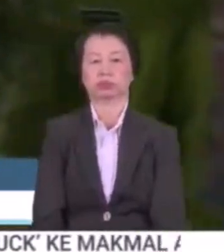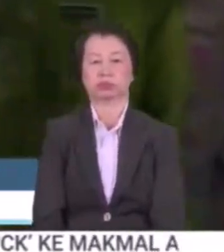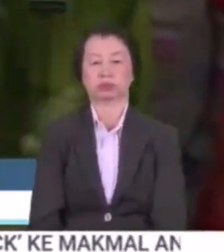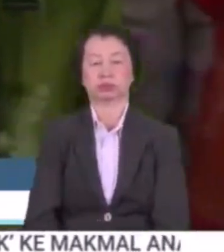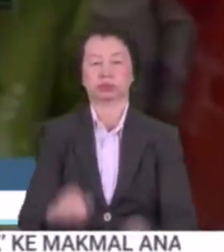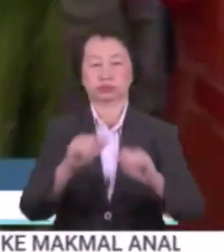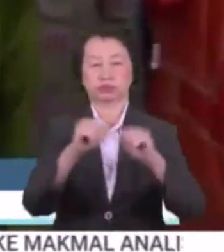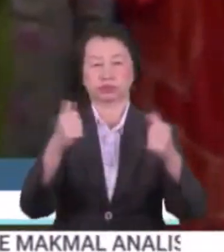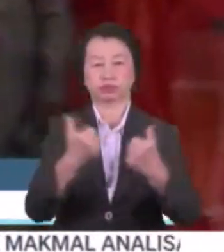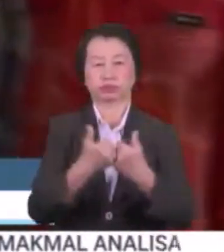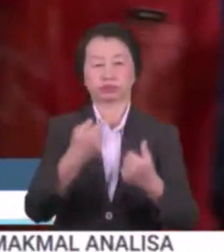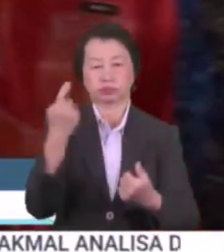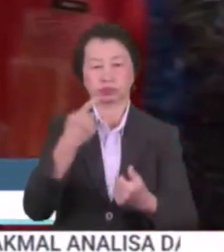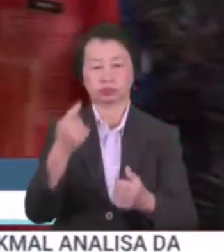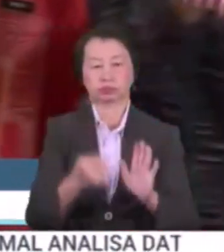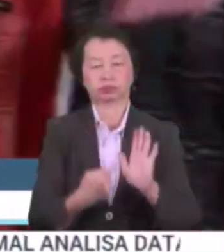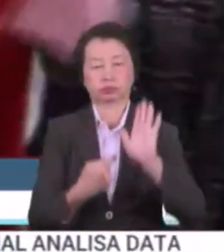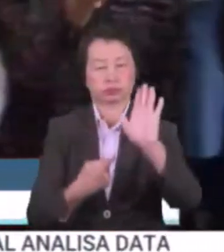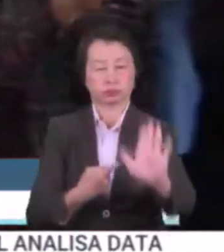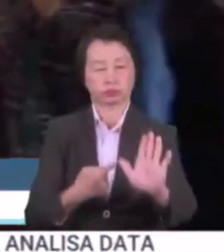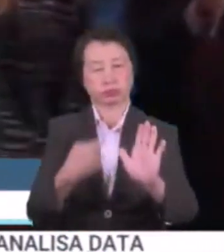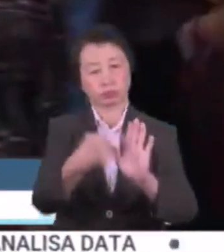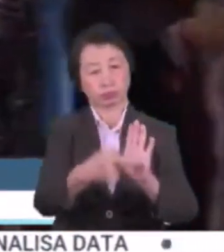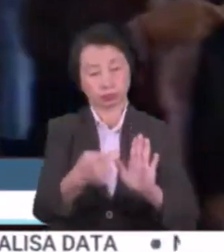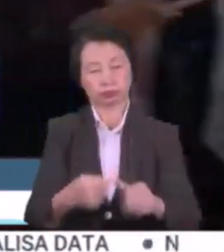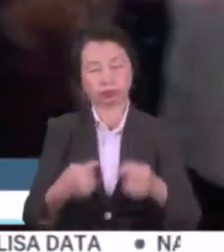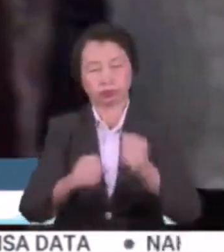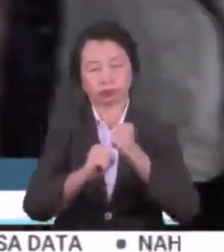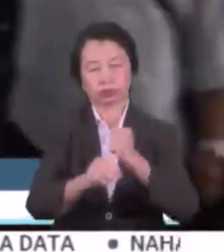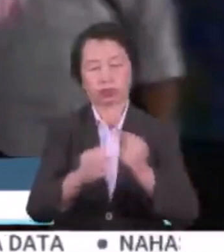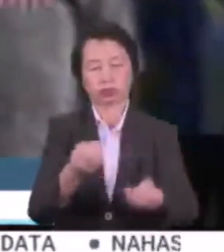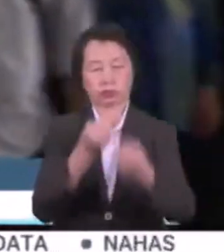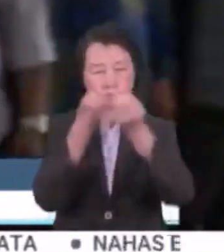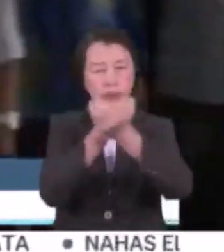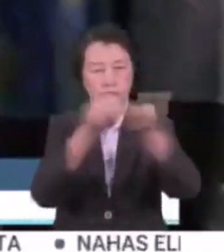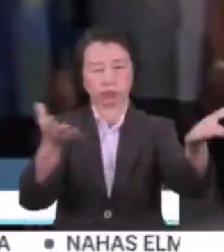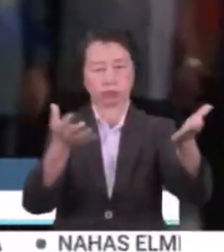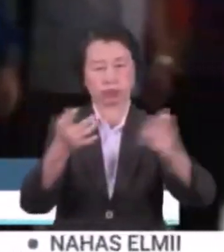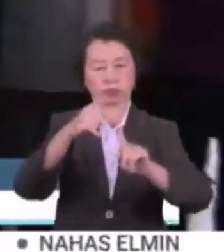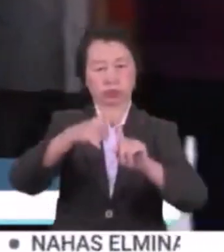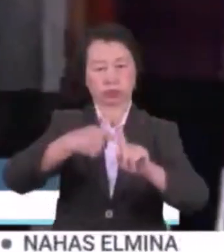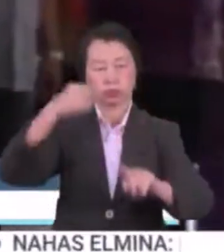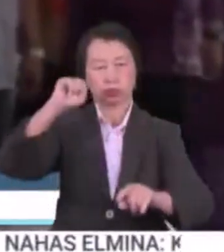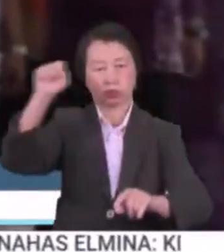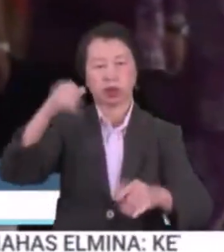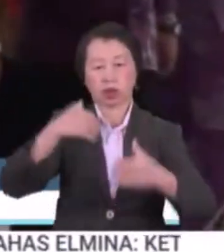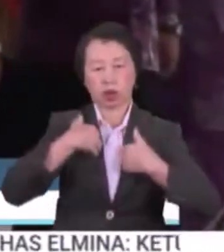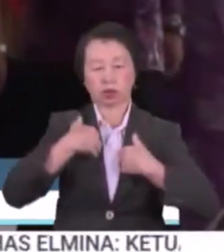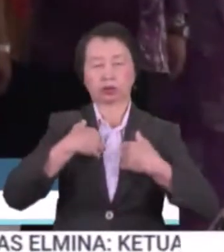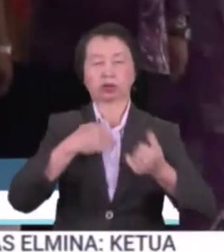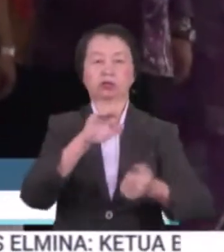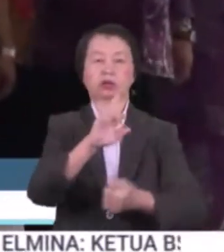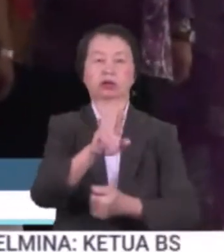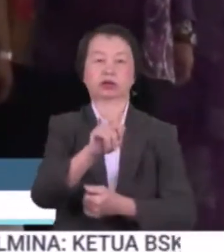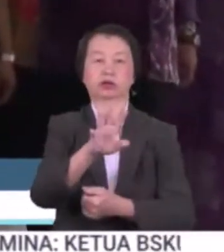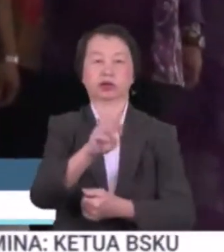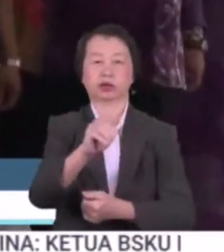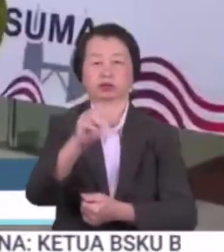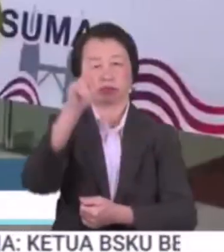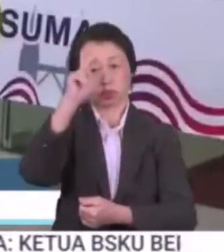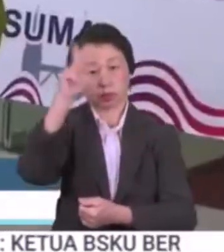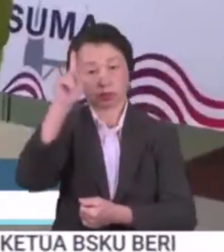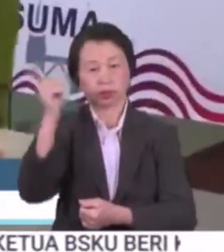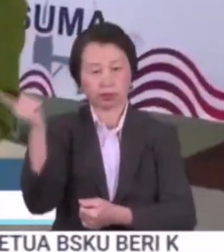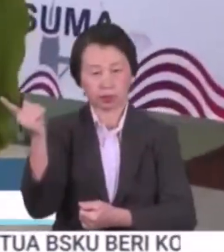Antara agensi yang sentiasa ke depan dalam memberi kempen dan hebahan berkenaan Bulan Kebangsaan adalah Jabatan Penerangan Japan